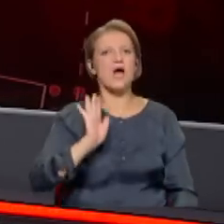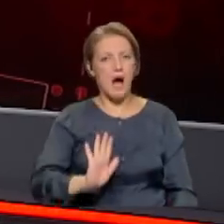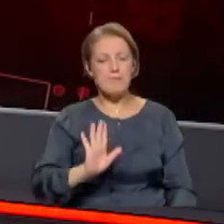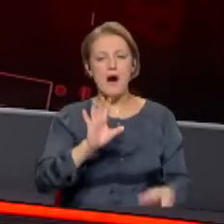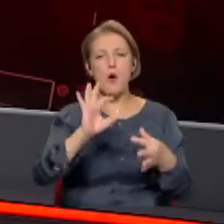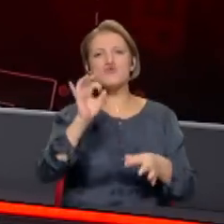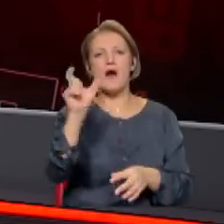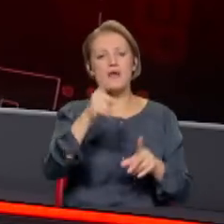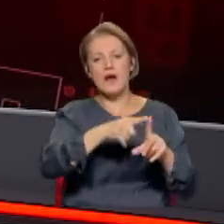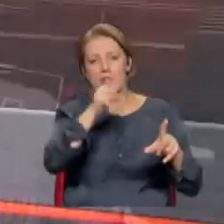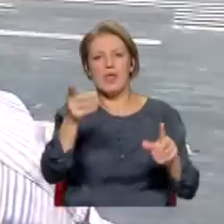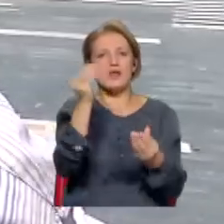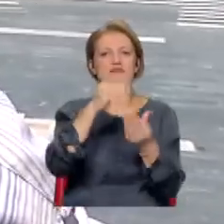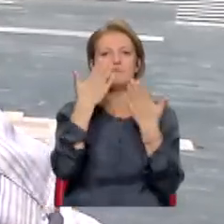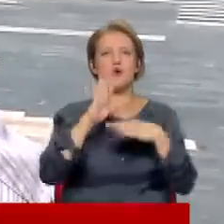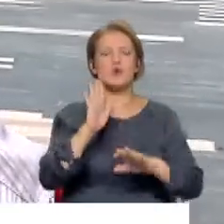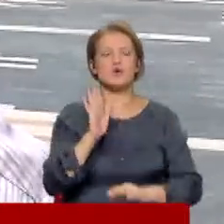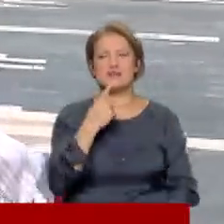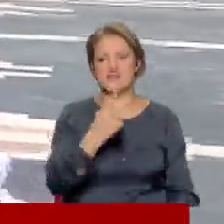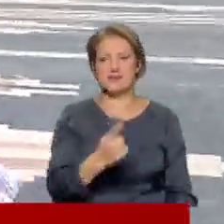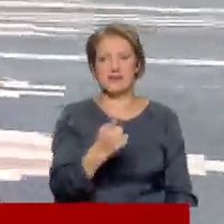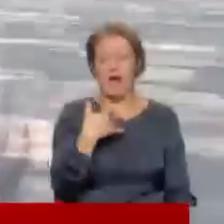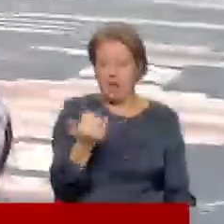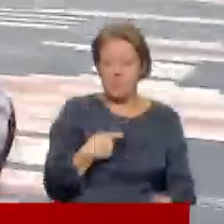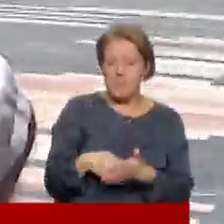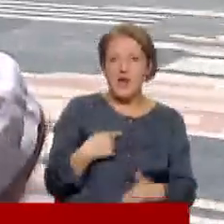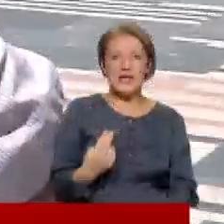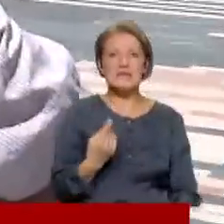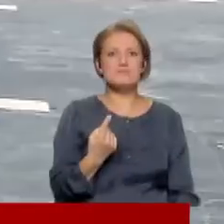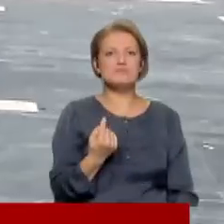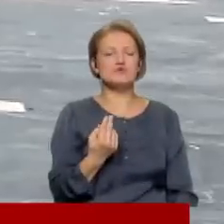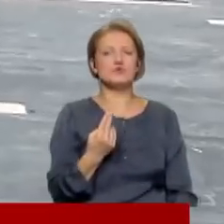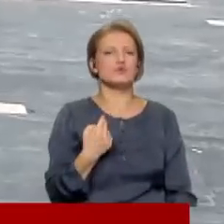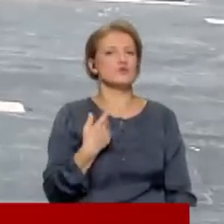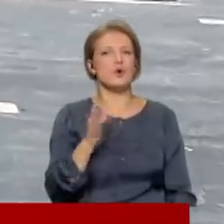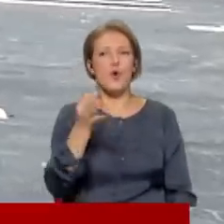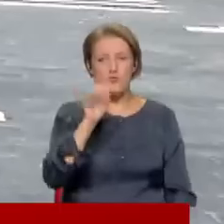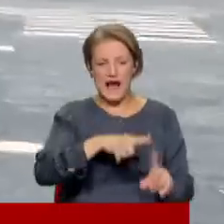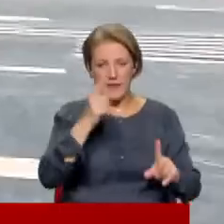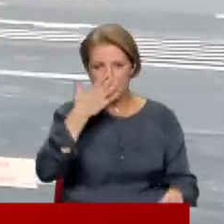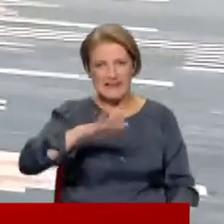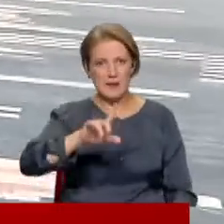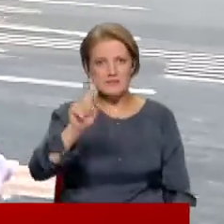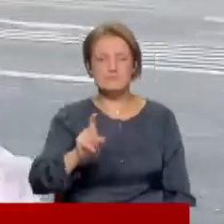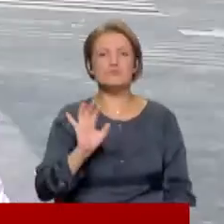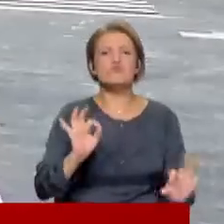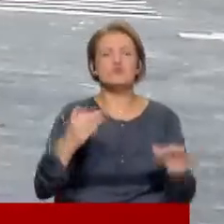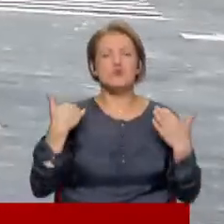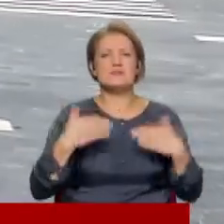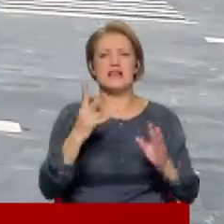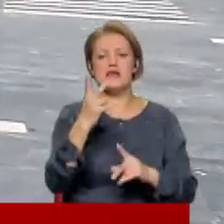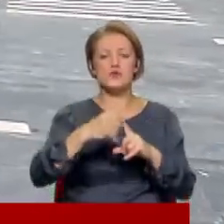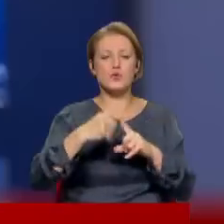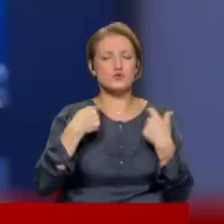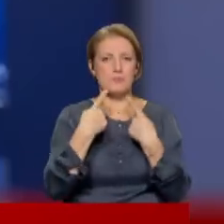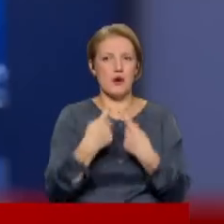yok dedi. Aldığım maaş 7500 lira. Nasıl geçineyim ben? Ocağa kadar bekleyebilir misiniz efendim? Mümkün değil. İki tane